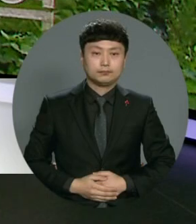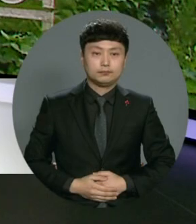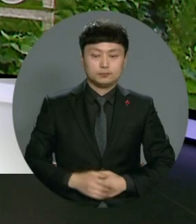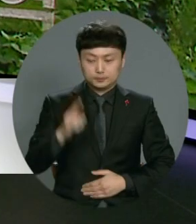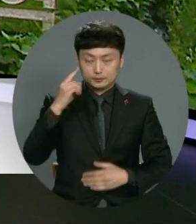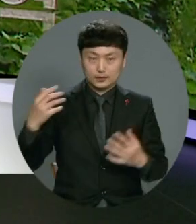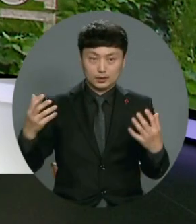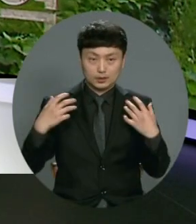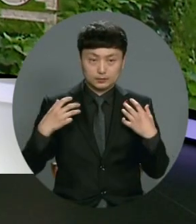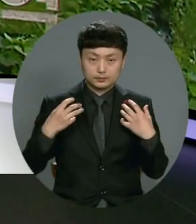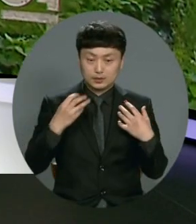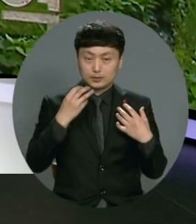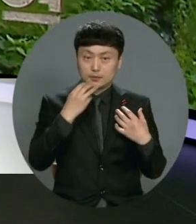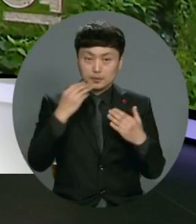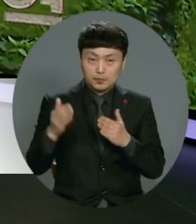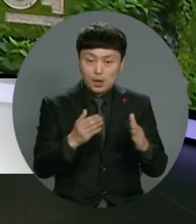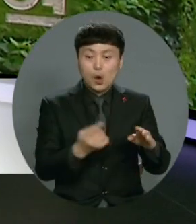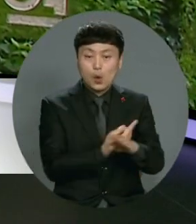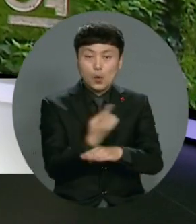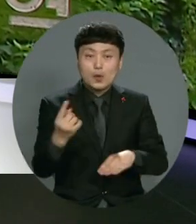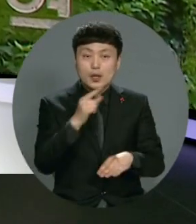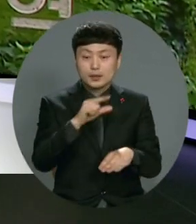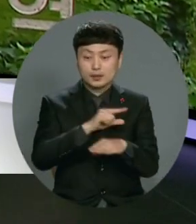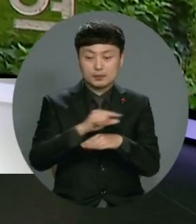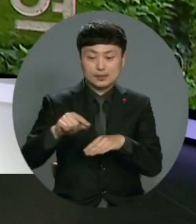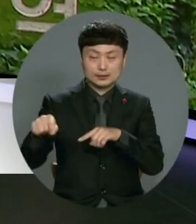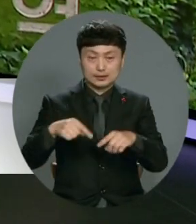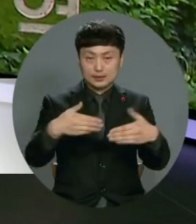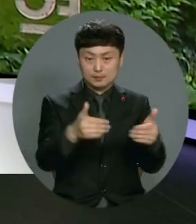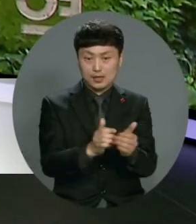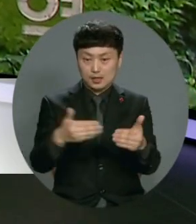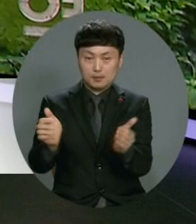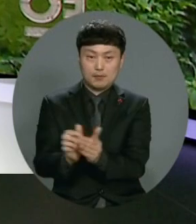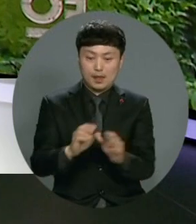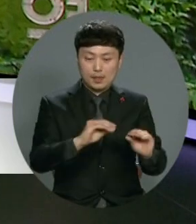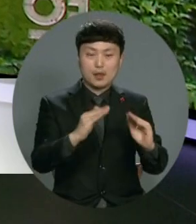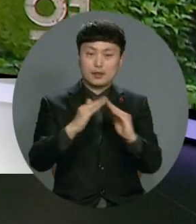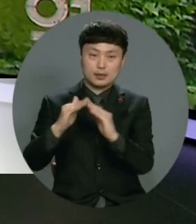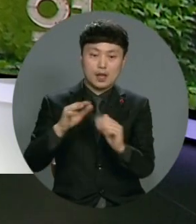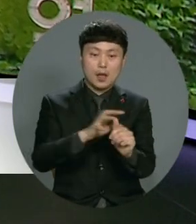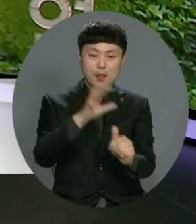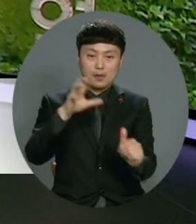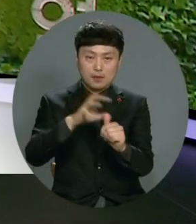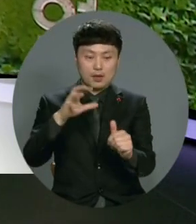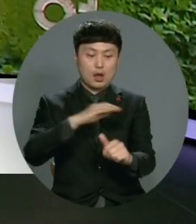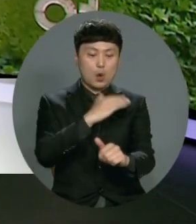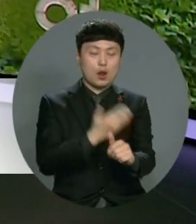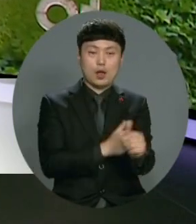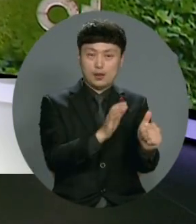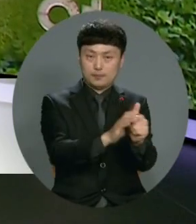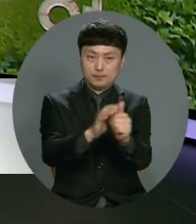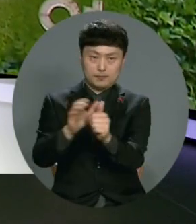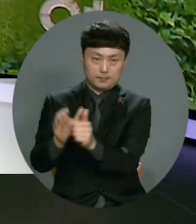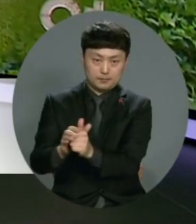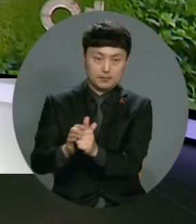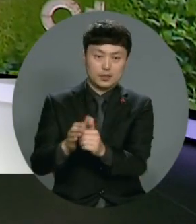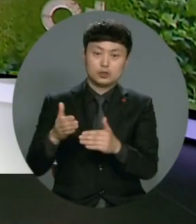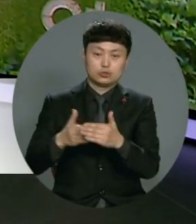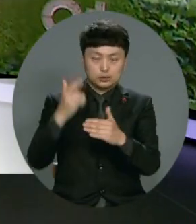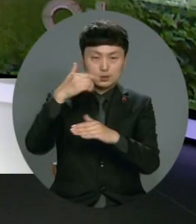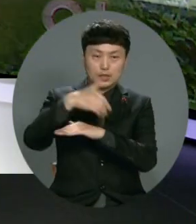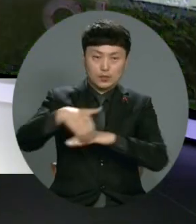정부가 비수도권 지방자치단체 개발제한구역 해제 면적을 늘릴 수 있는 권한을 확대하는 방안 등을 추진하고